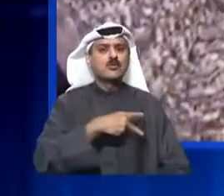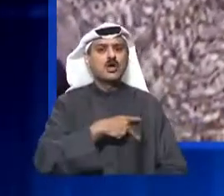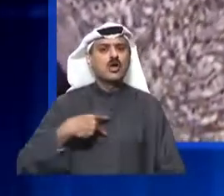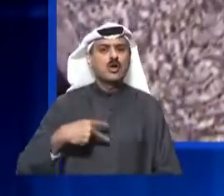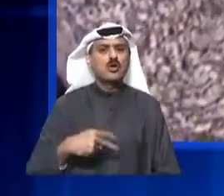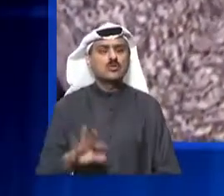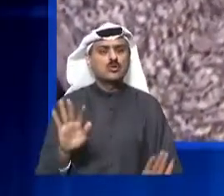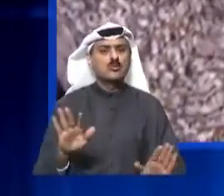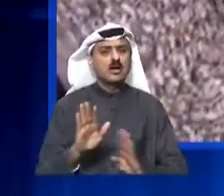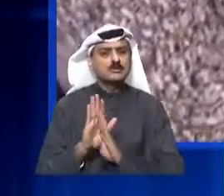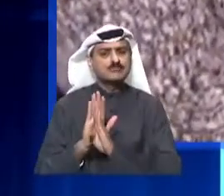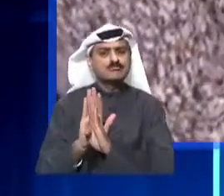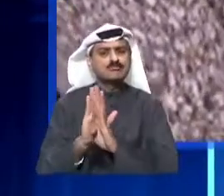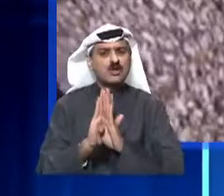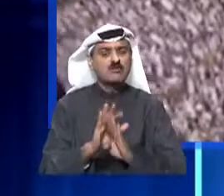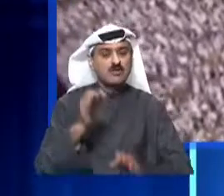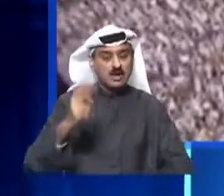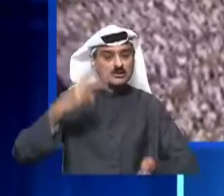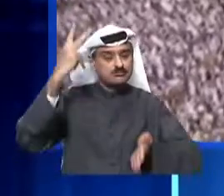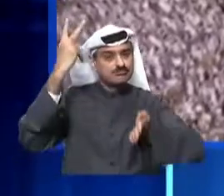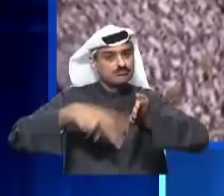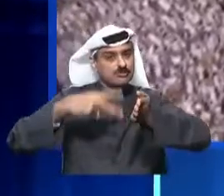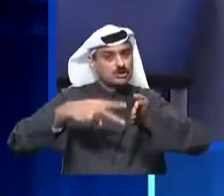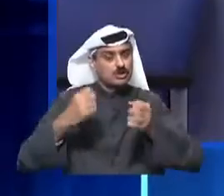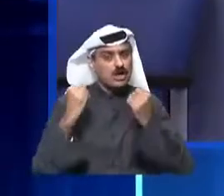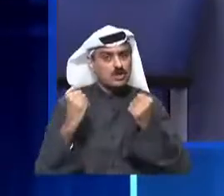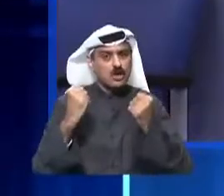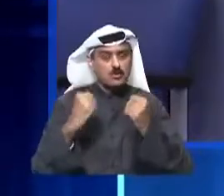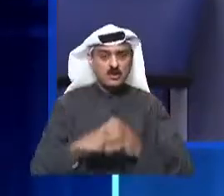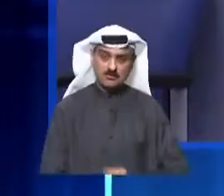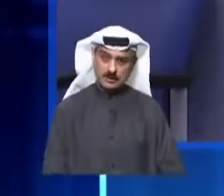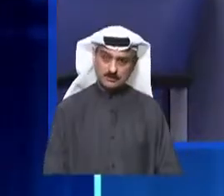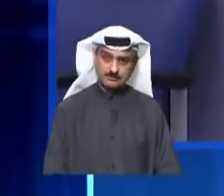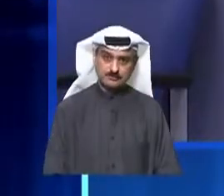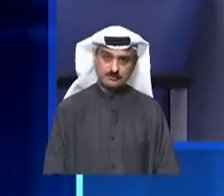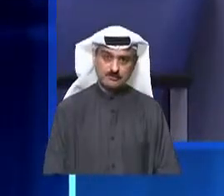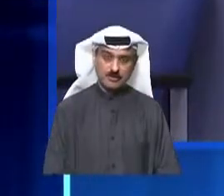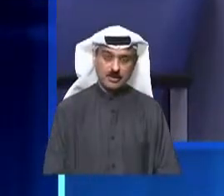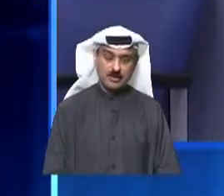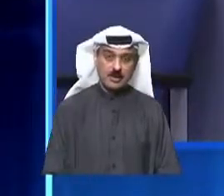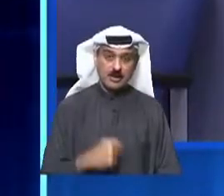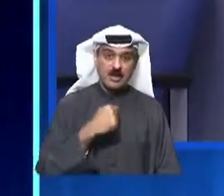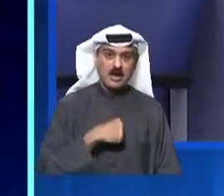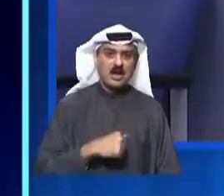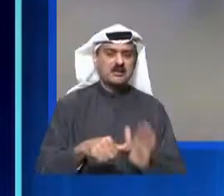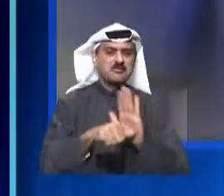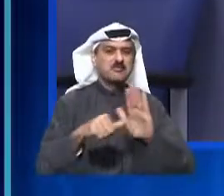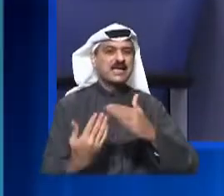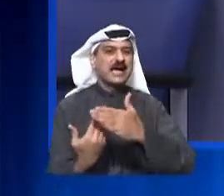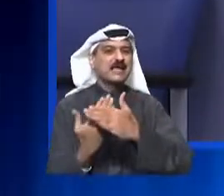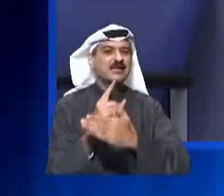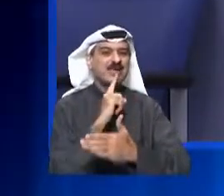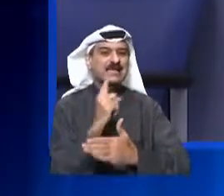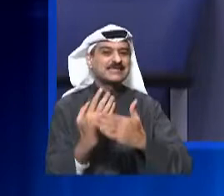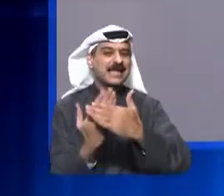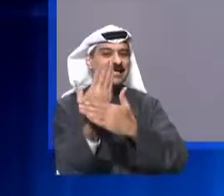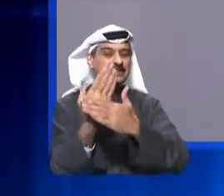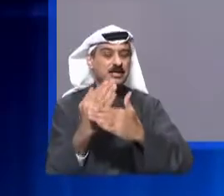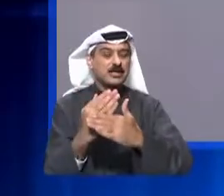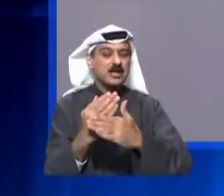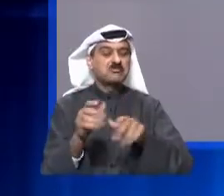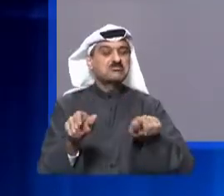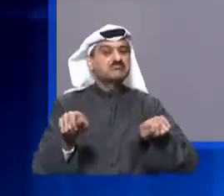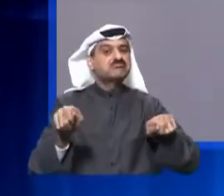سيء إذا لم يتم اتخاذ إجراءات حاسمة. أعتقد أنه مع بداية العام الجديد سيكون هناك إغلاق شامل